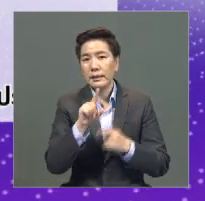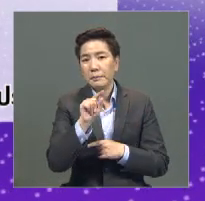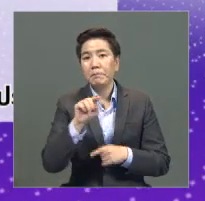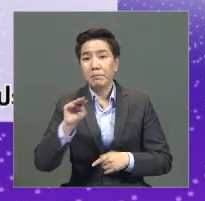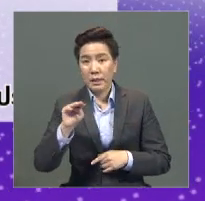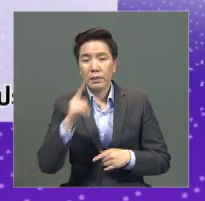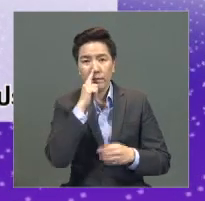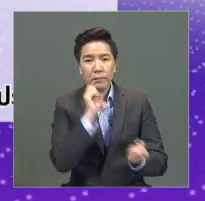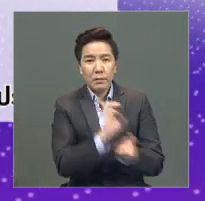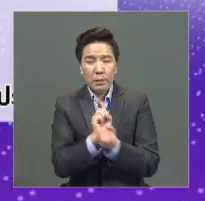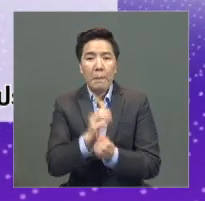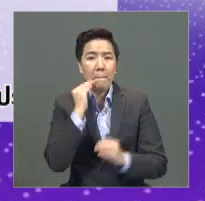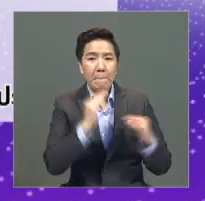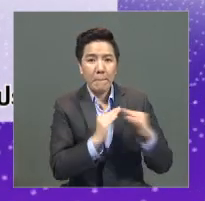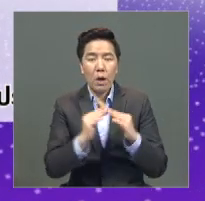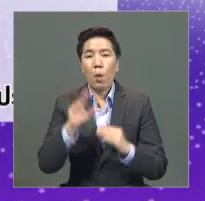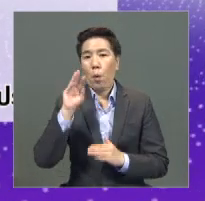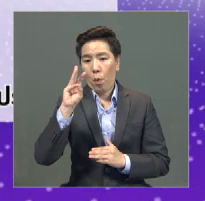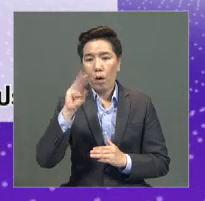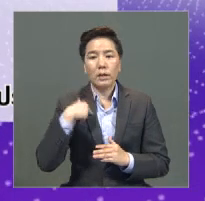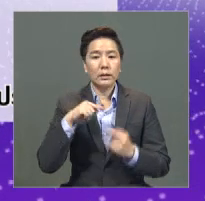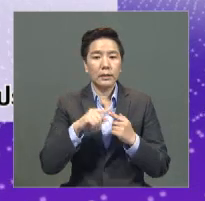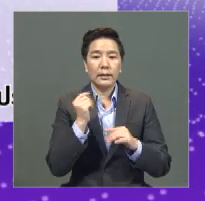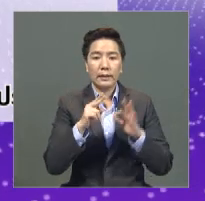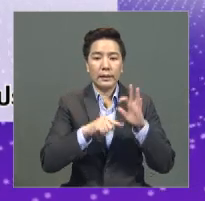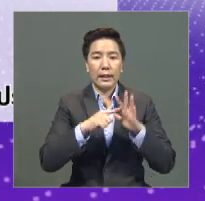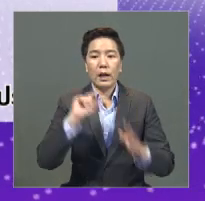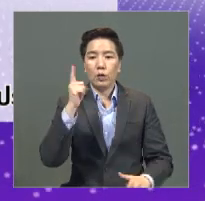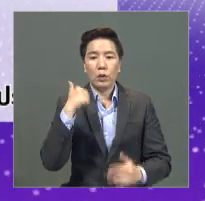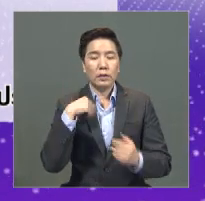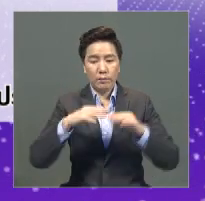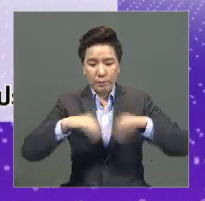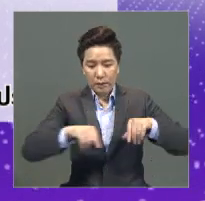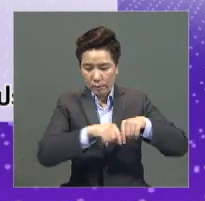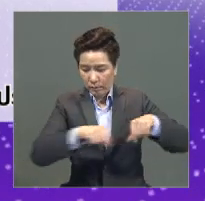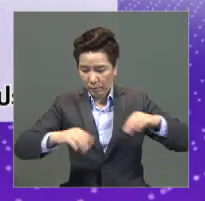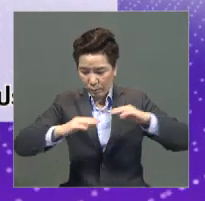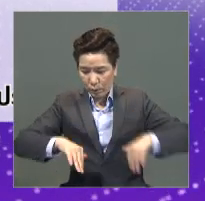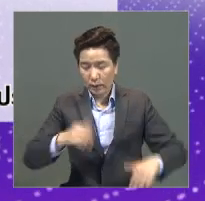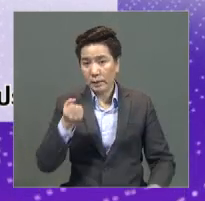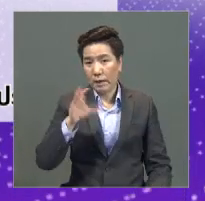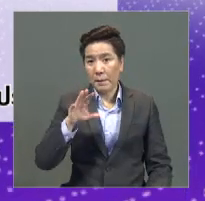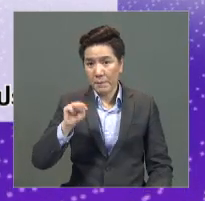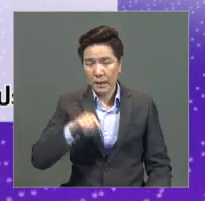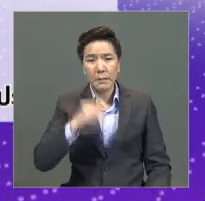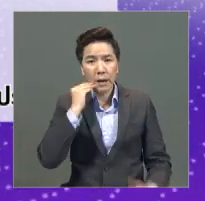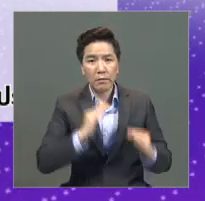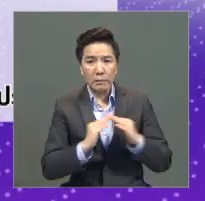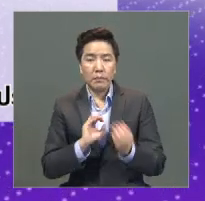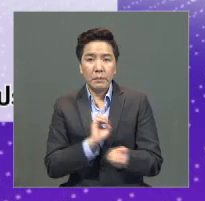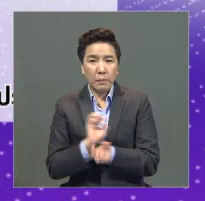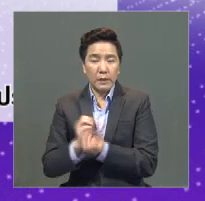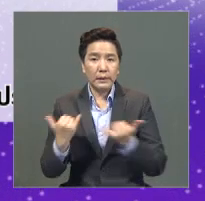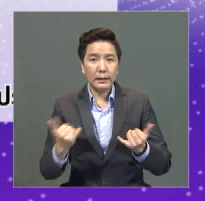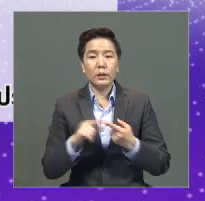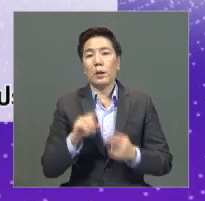20เมตรได้รับผลกระทบไป 6หมู่บ้านและก็ที่หมู่ 7ตำบลท่าทองสวรรคโลกคันขาดยาว 15เมตรนะครับจุดนี้บ้านเรือนราษฎร